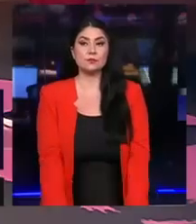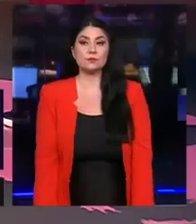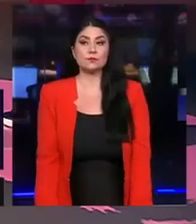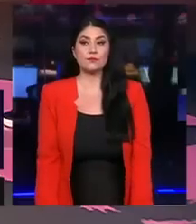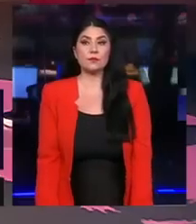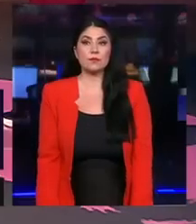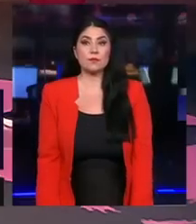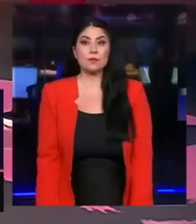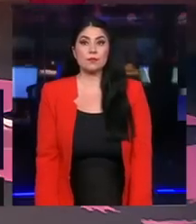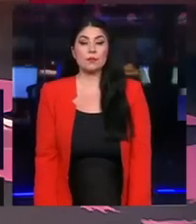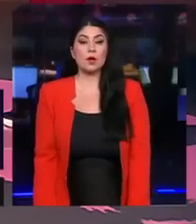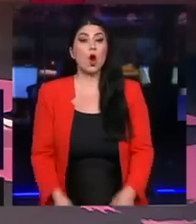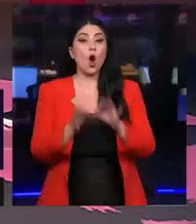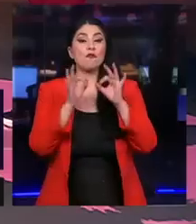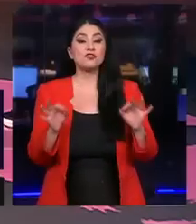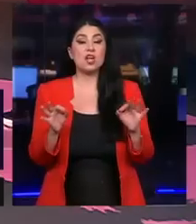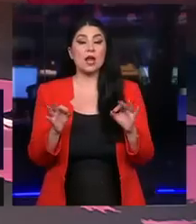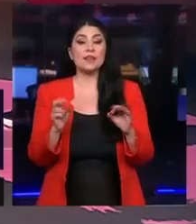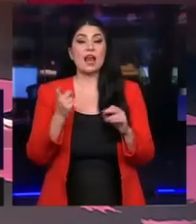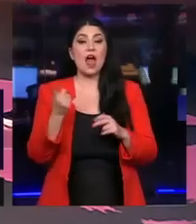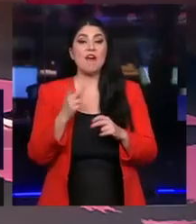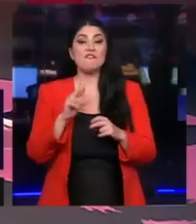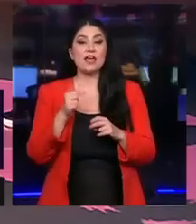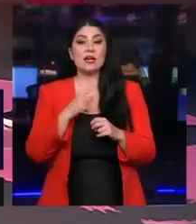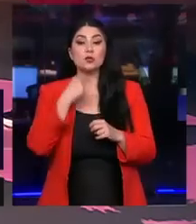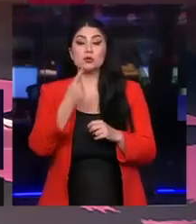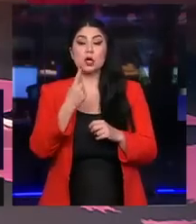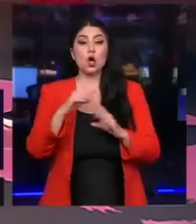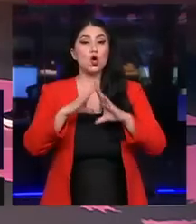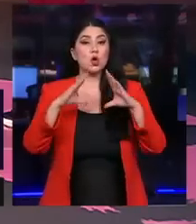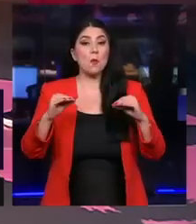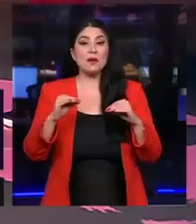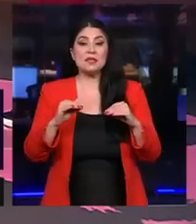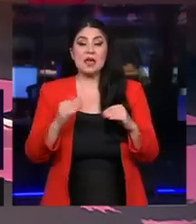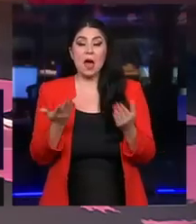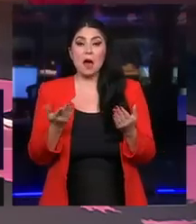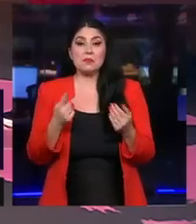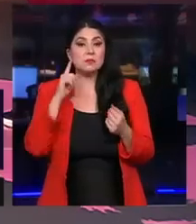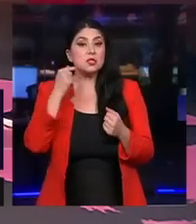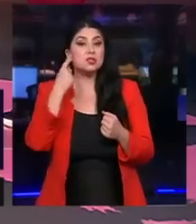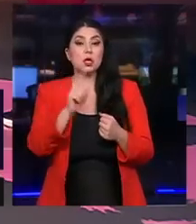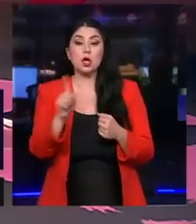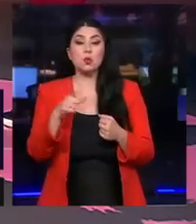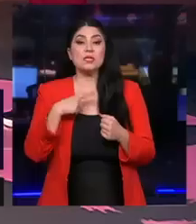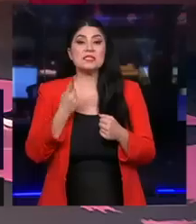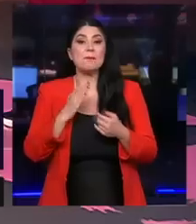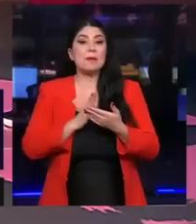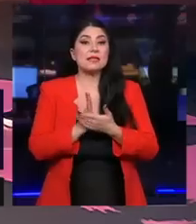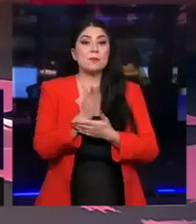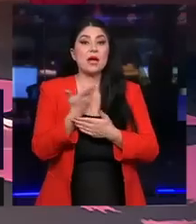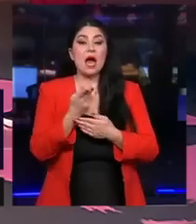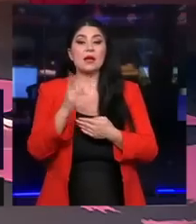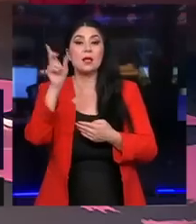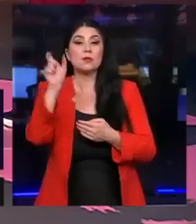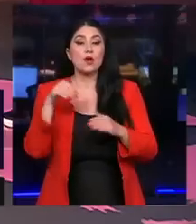ce ignoră oficialii de la Viena este faptul că România nu se află pe acel traseu al marii migrații către Europa. Mai degrabă, state care sunt